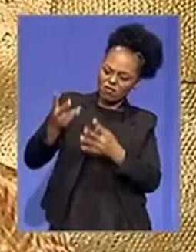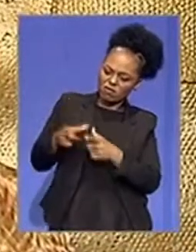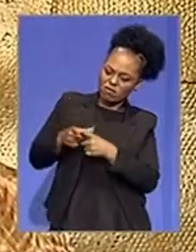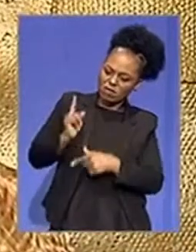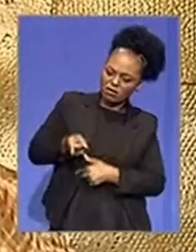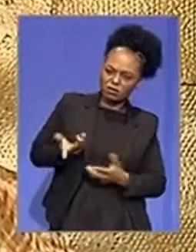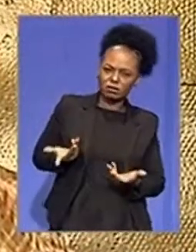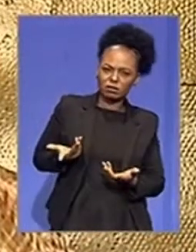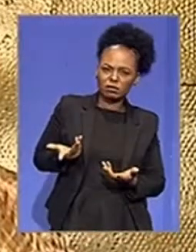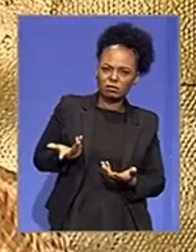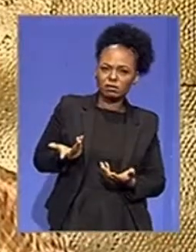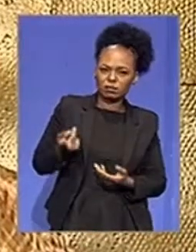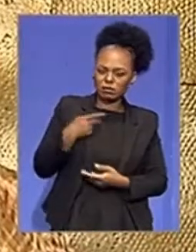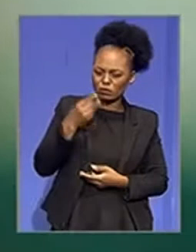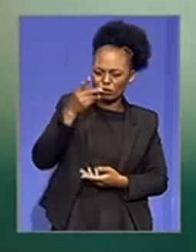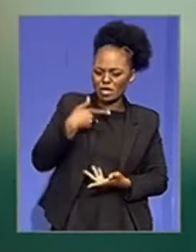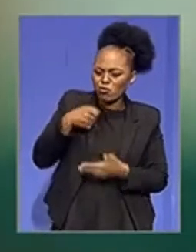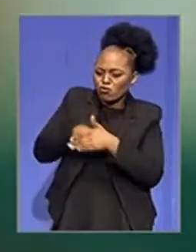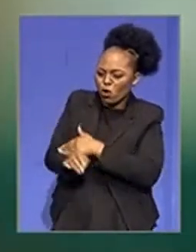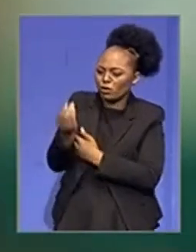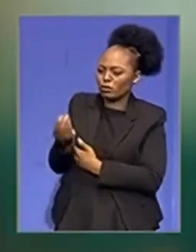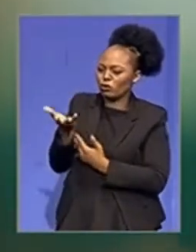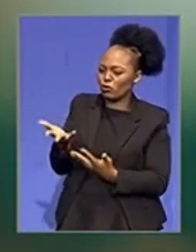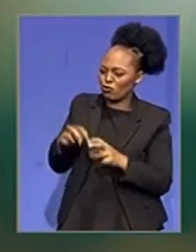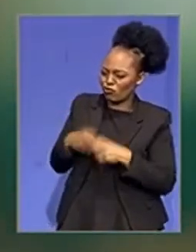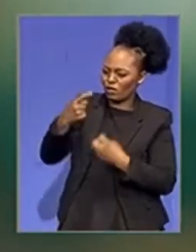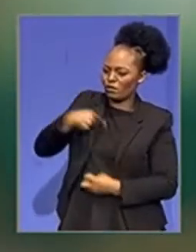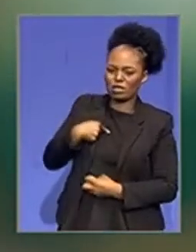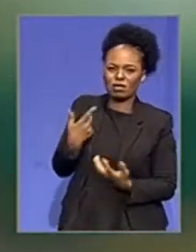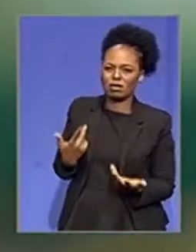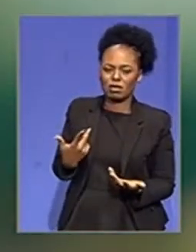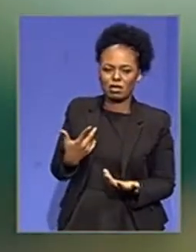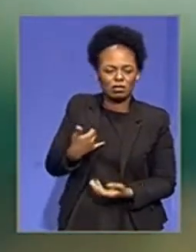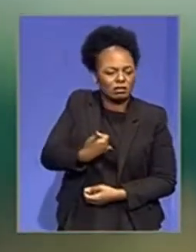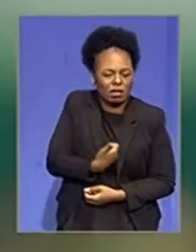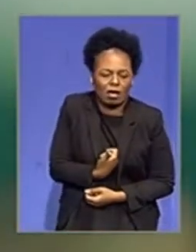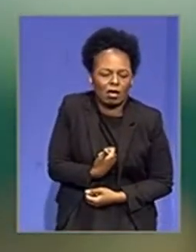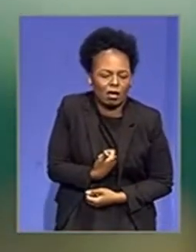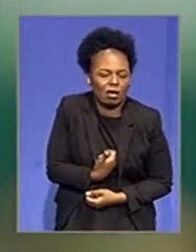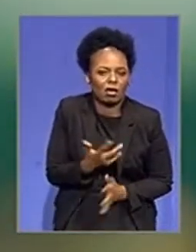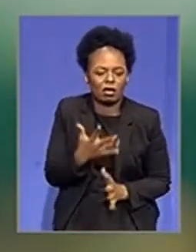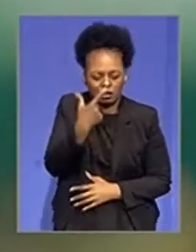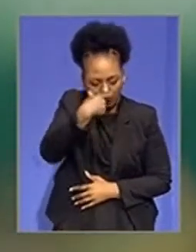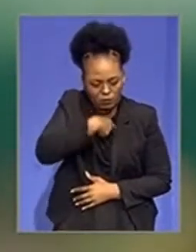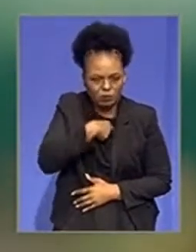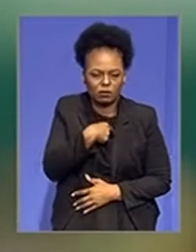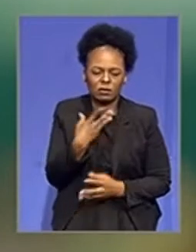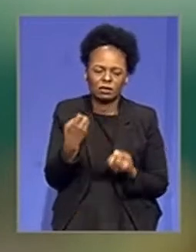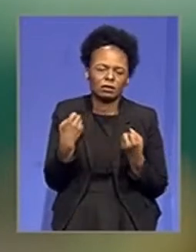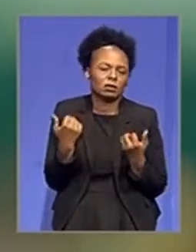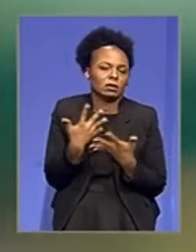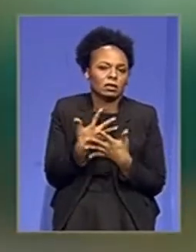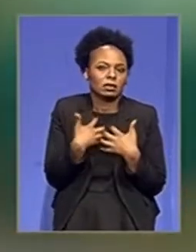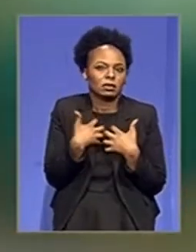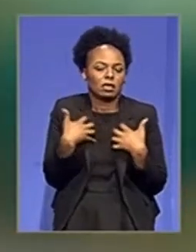O tswa le ngwana ka jona o etse je. Le ba bohloko papa. Tjena e be mpetsa stress jwalo o be ke kula